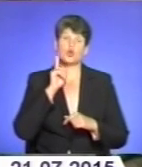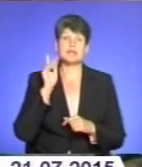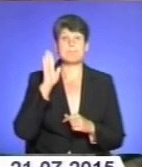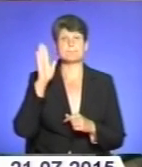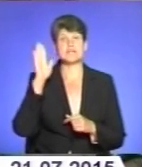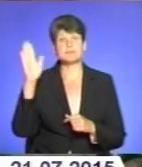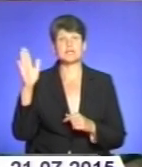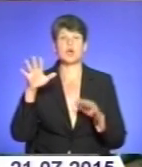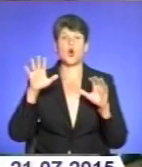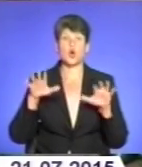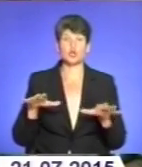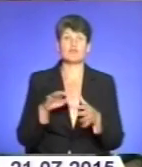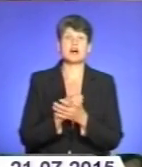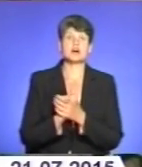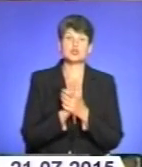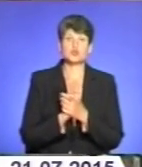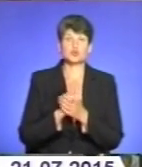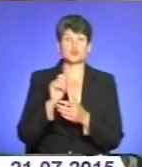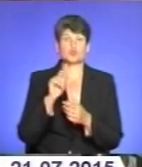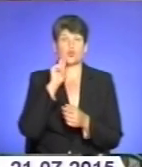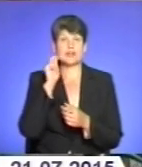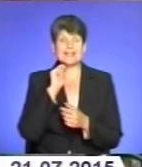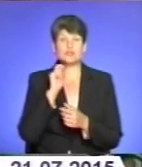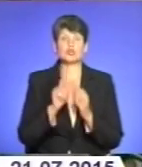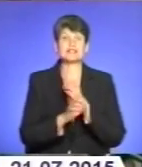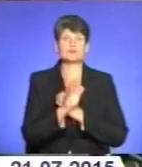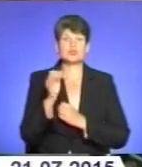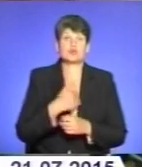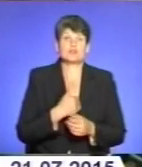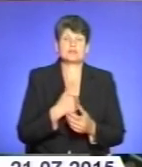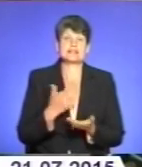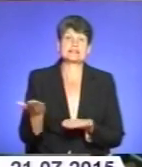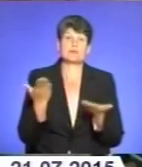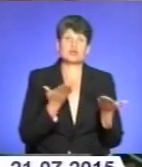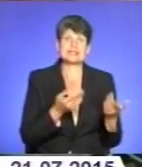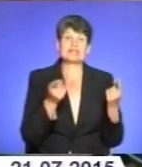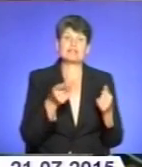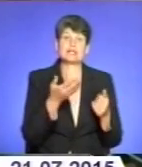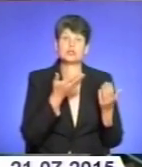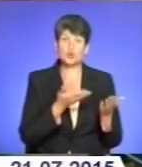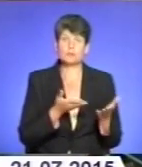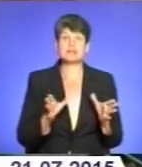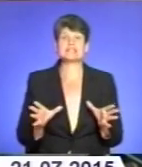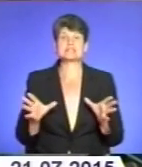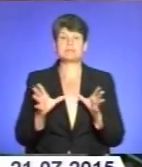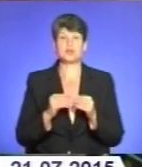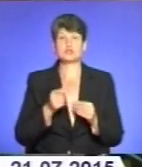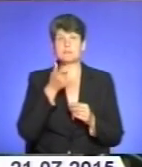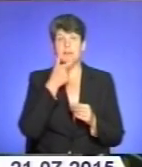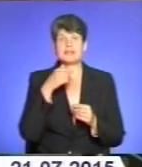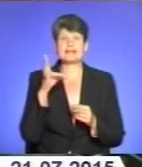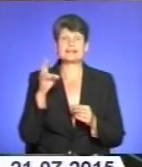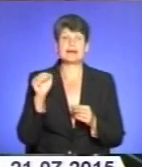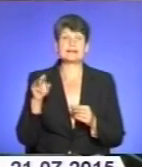голова Союзу українок на Сході, то захотілося запросити її до Тернополя. І тому то ми от спільно з пані Наталією